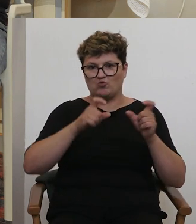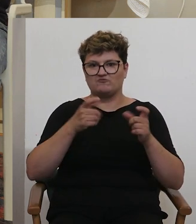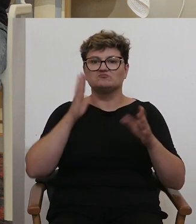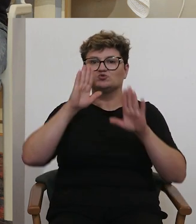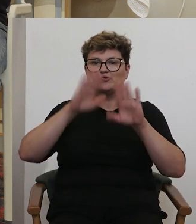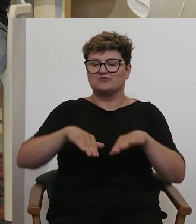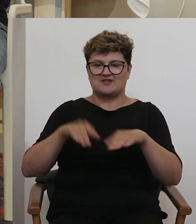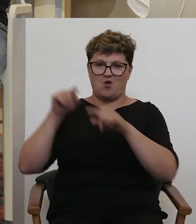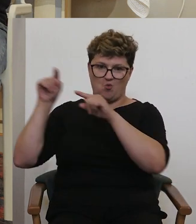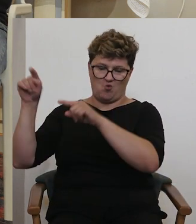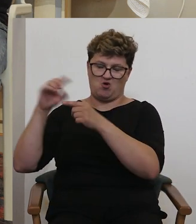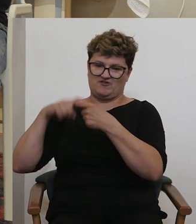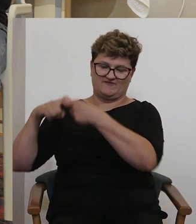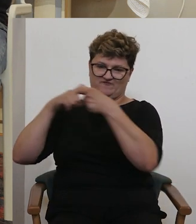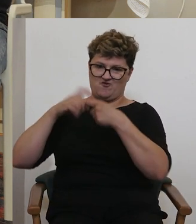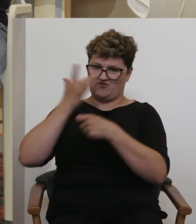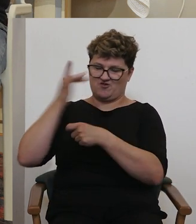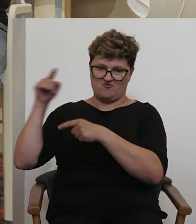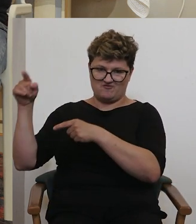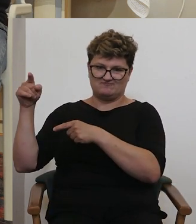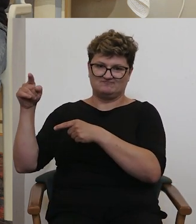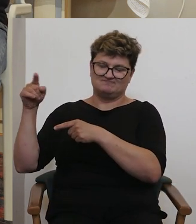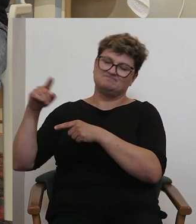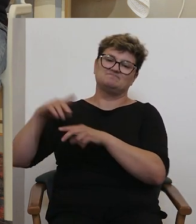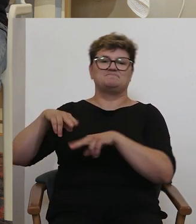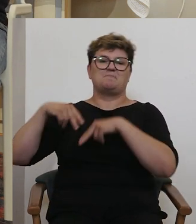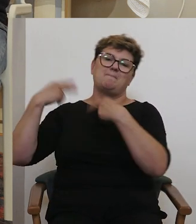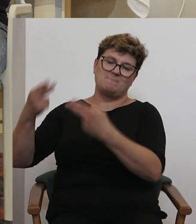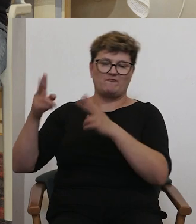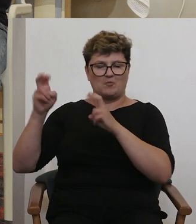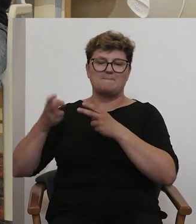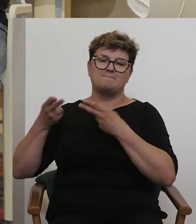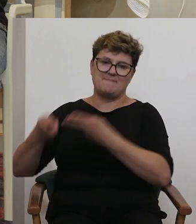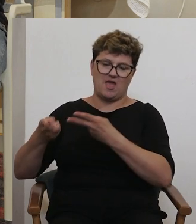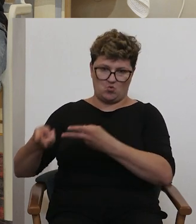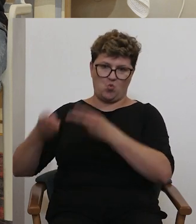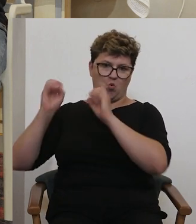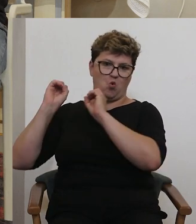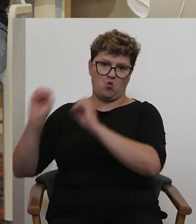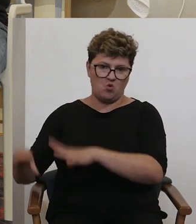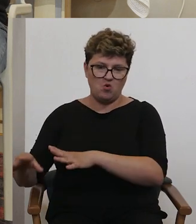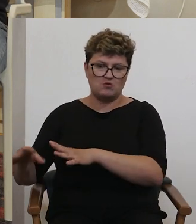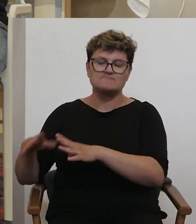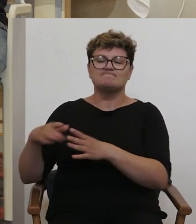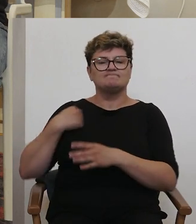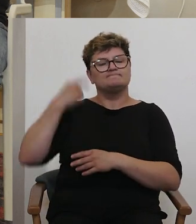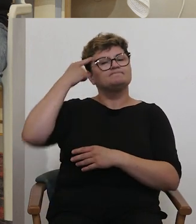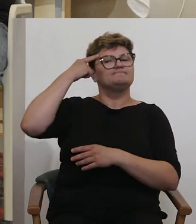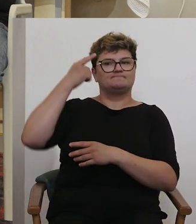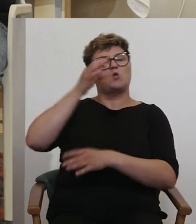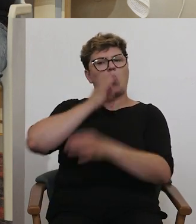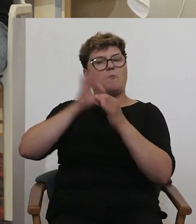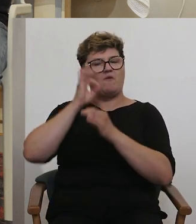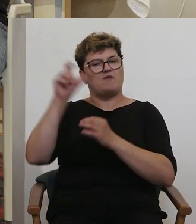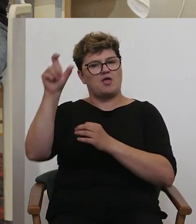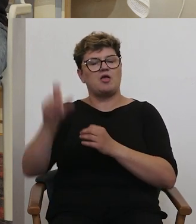zostało i oni zostali na powrót strąceni do piekła. Ja przypominam sobie taką relację jednego z weteranów,